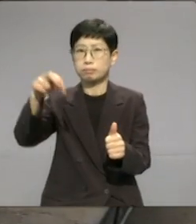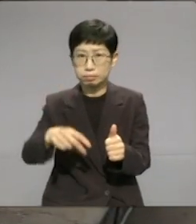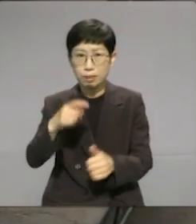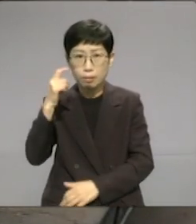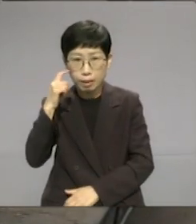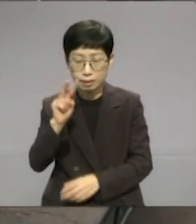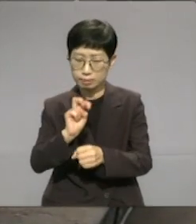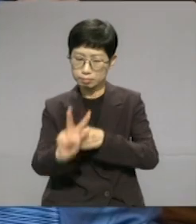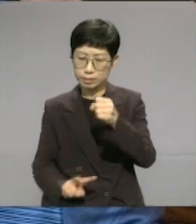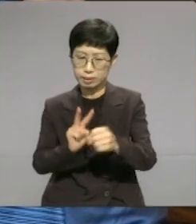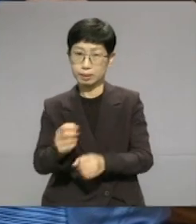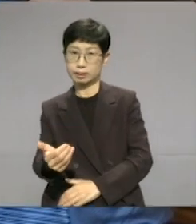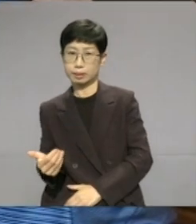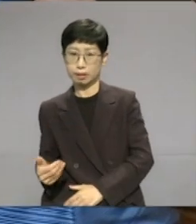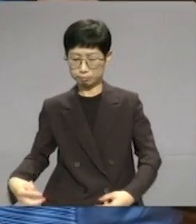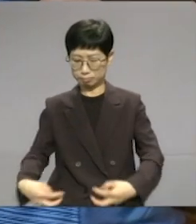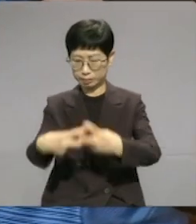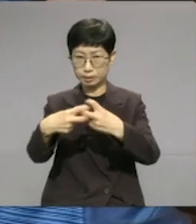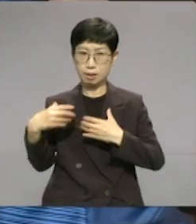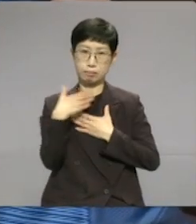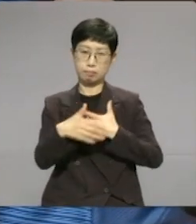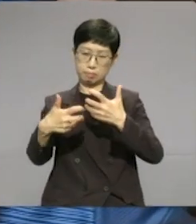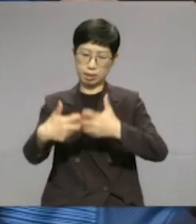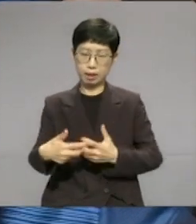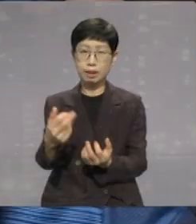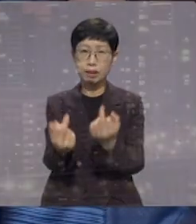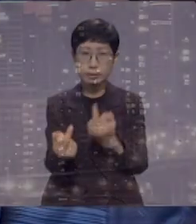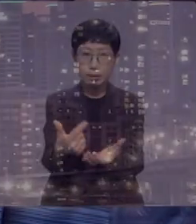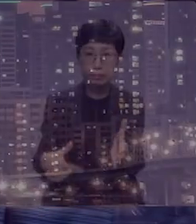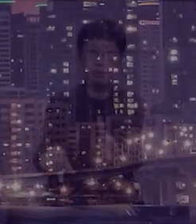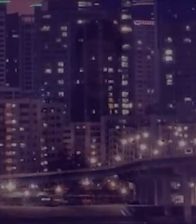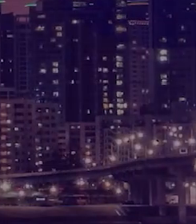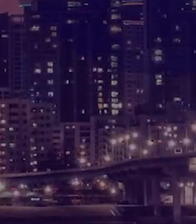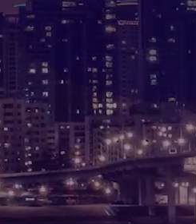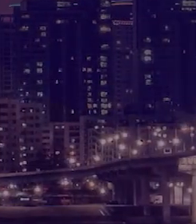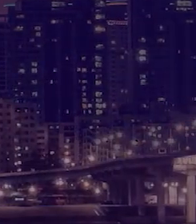22년 전 교통사고로 신체가 마비된 형제를 위한 것이라고 하네요.